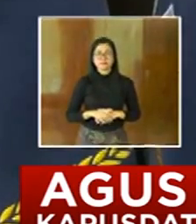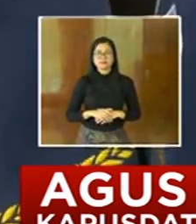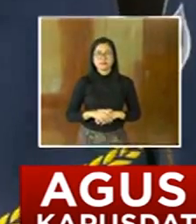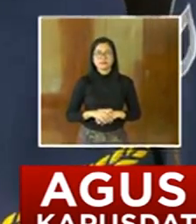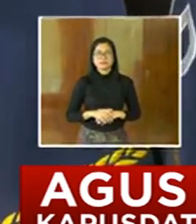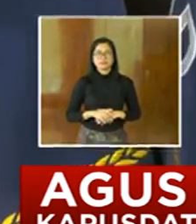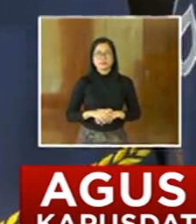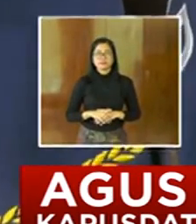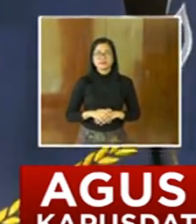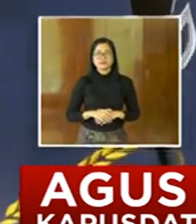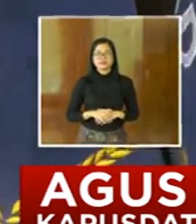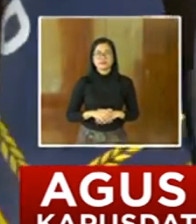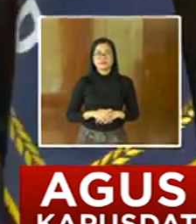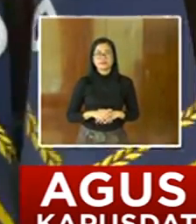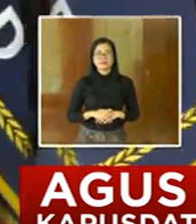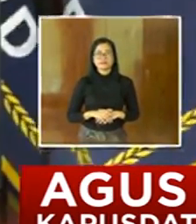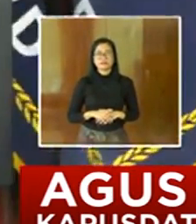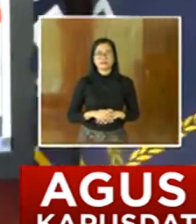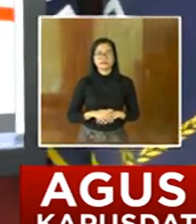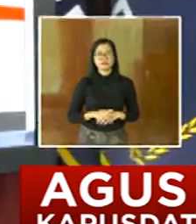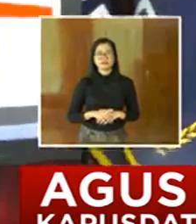udah cukup yakin